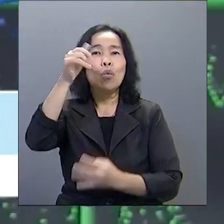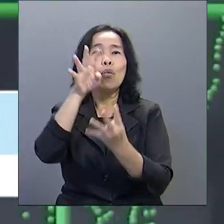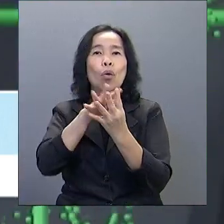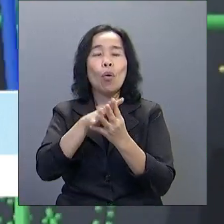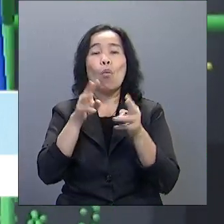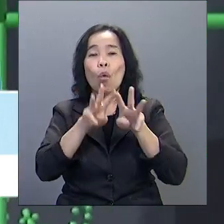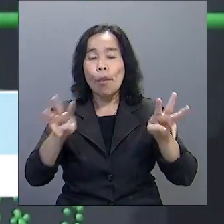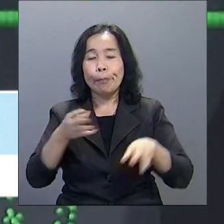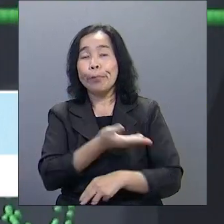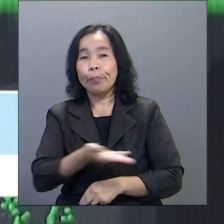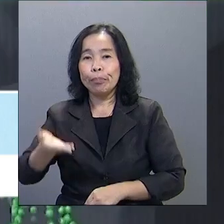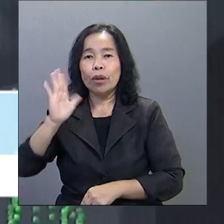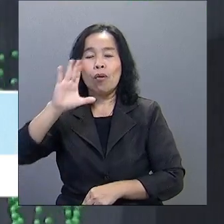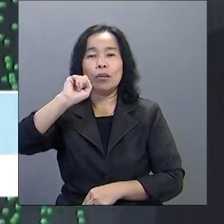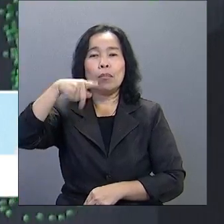เว็บไซต์